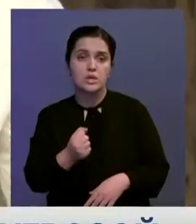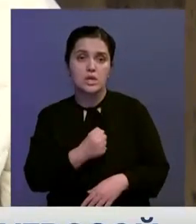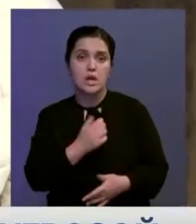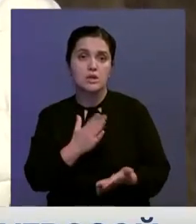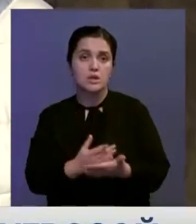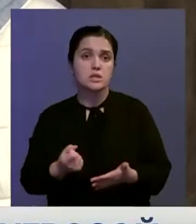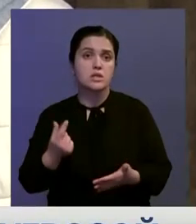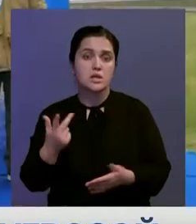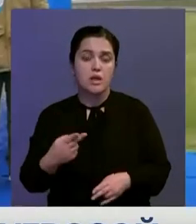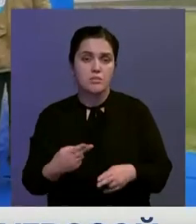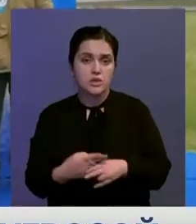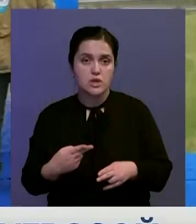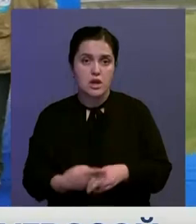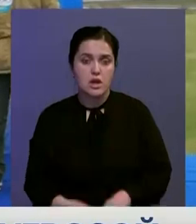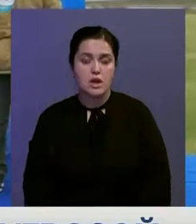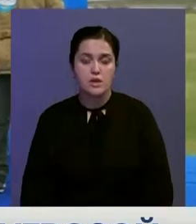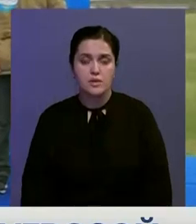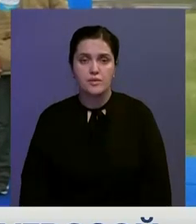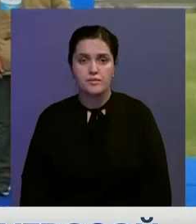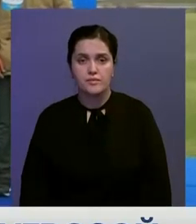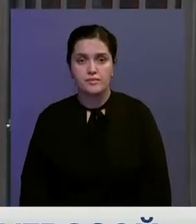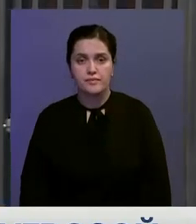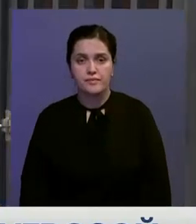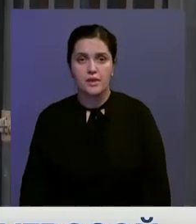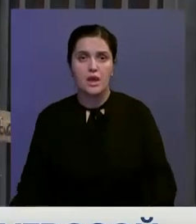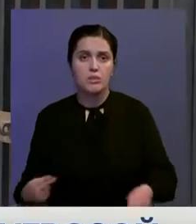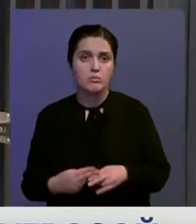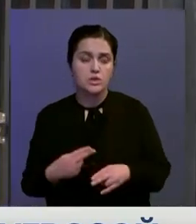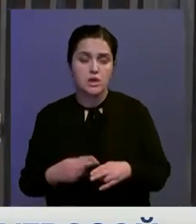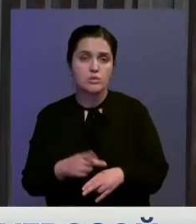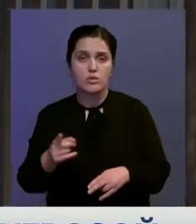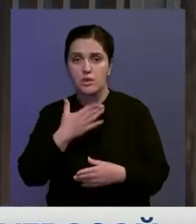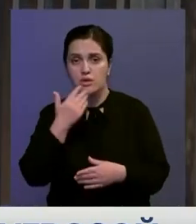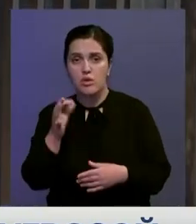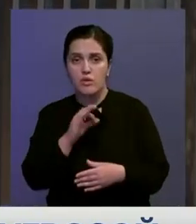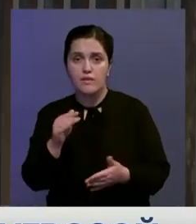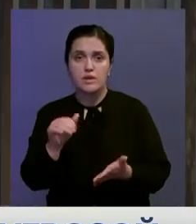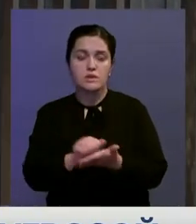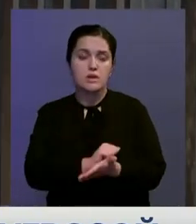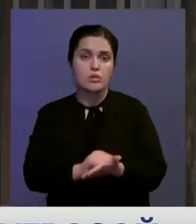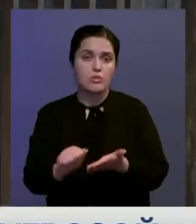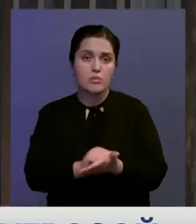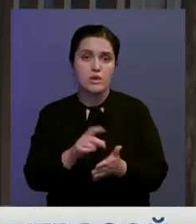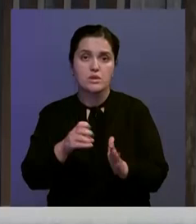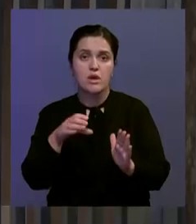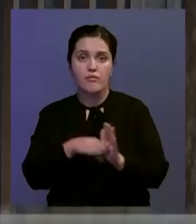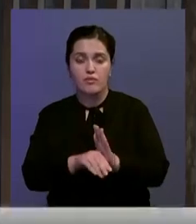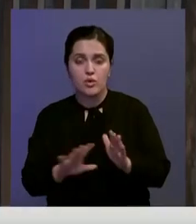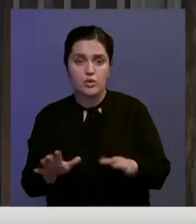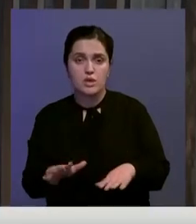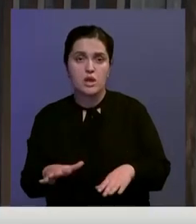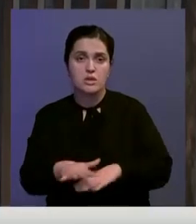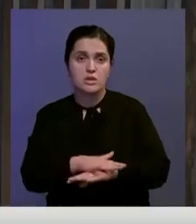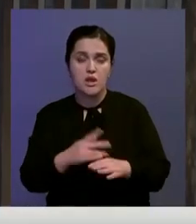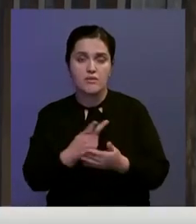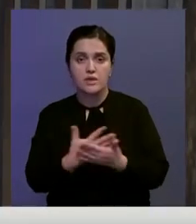есть несколько преград. Мешает то, что нету официального документа. Она не входит в национальный